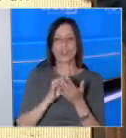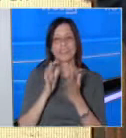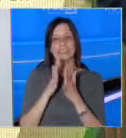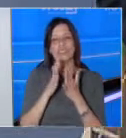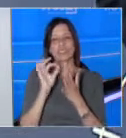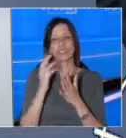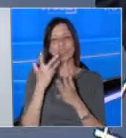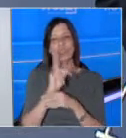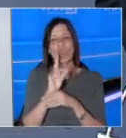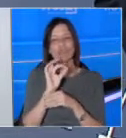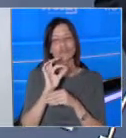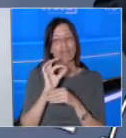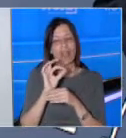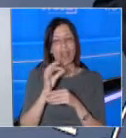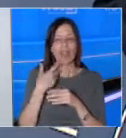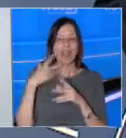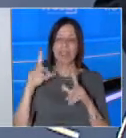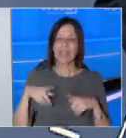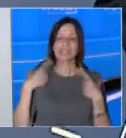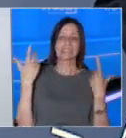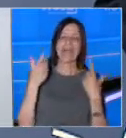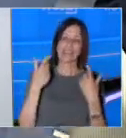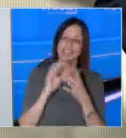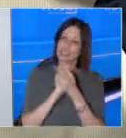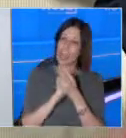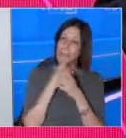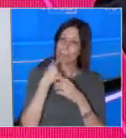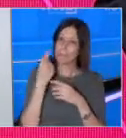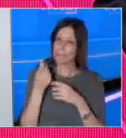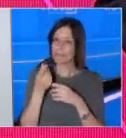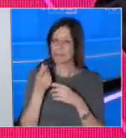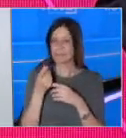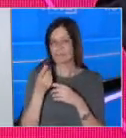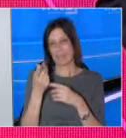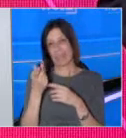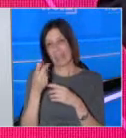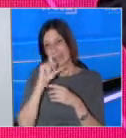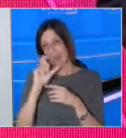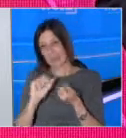נצח, מצטרף אלינו, שלום. ערב טוב נדב. אז איטלקים או עדן?